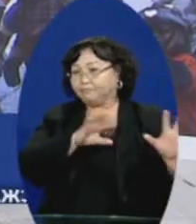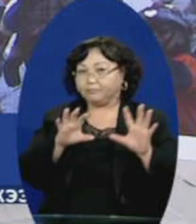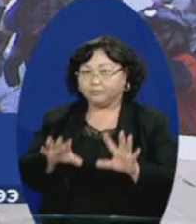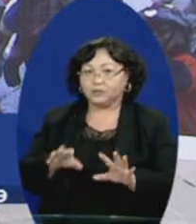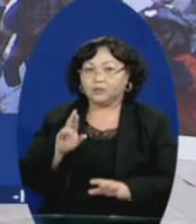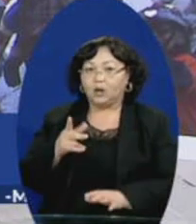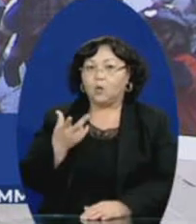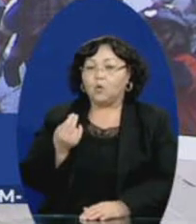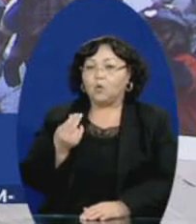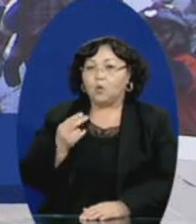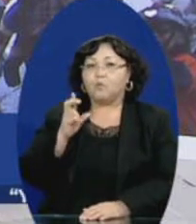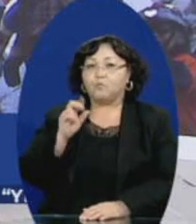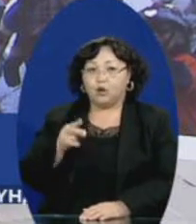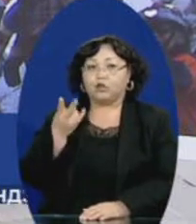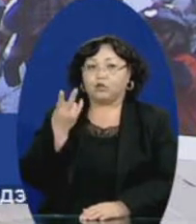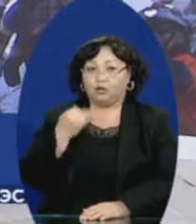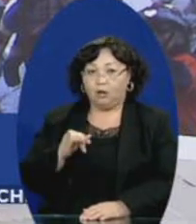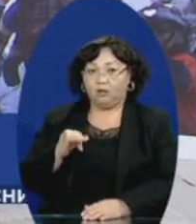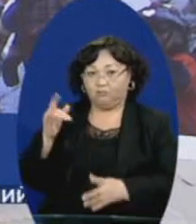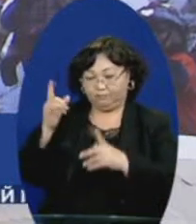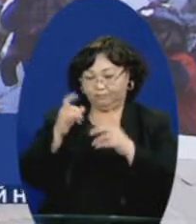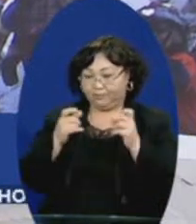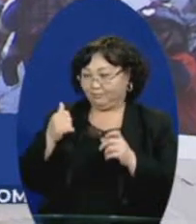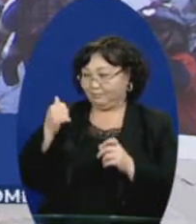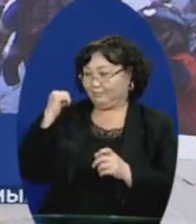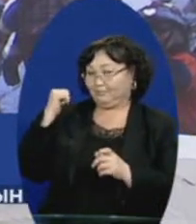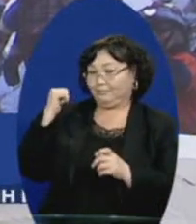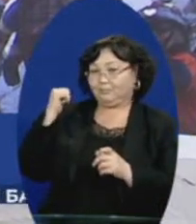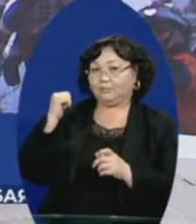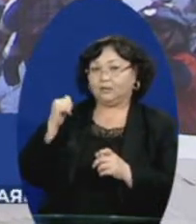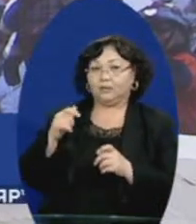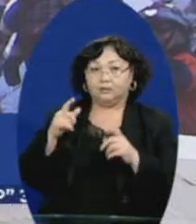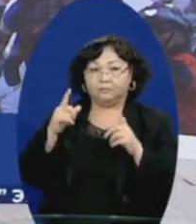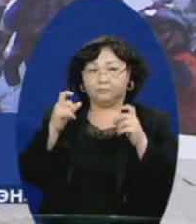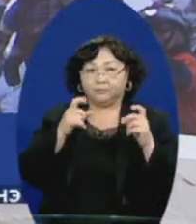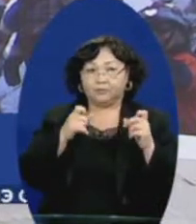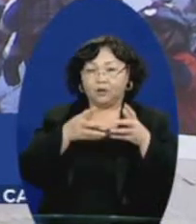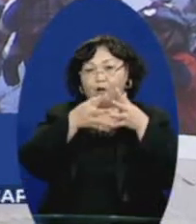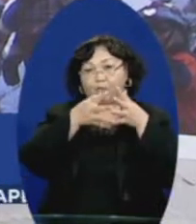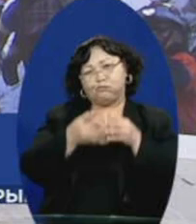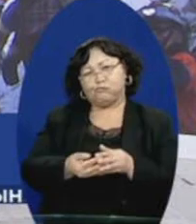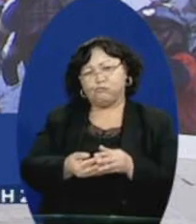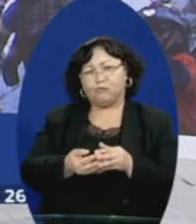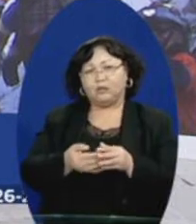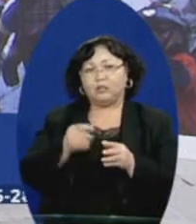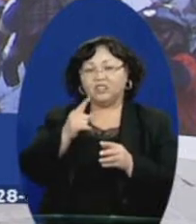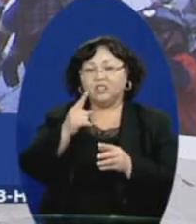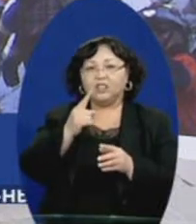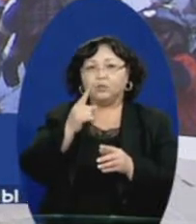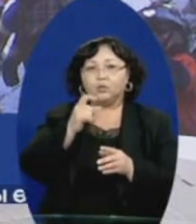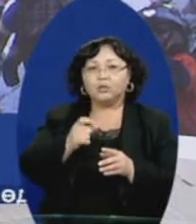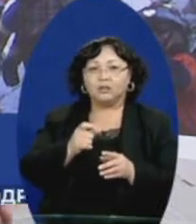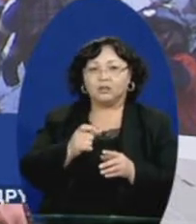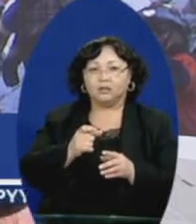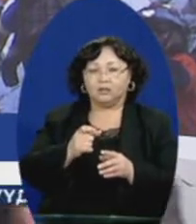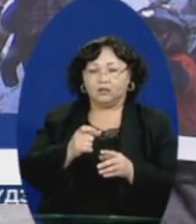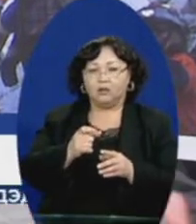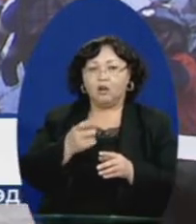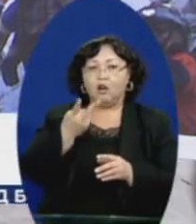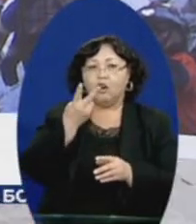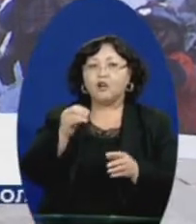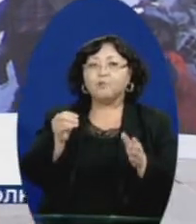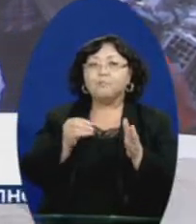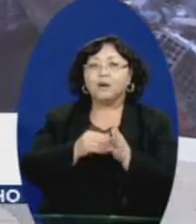байгаа. Жишээ нь одоо миний ард байгаа энэ зург болохоор бид нар нэг нурсан горон суусны барилгаас нэг эргэний 20 гаруй